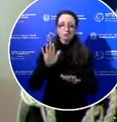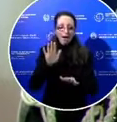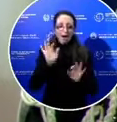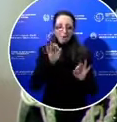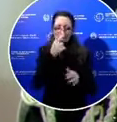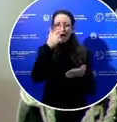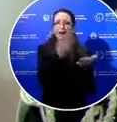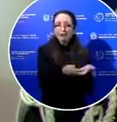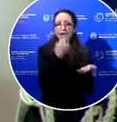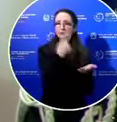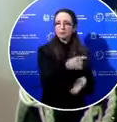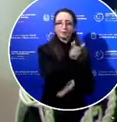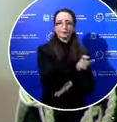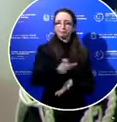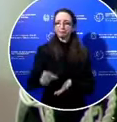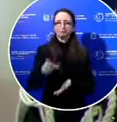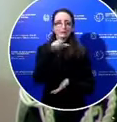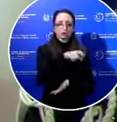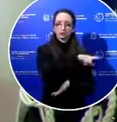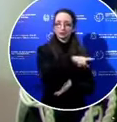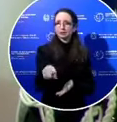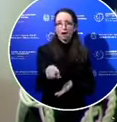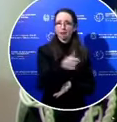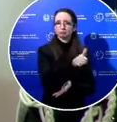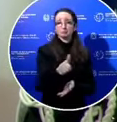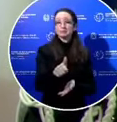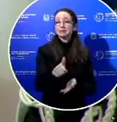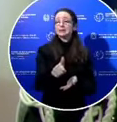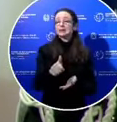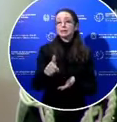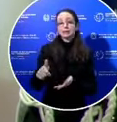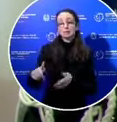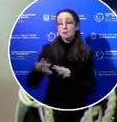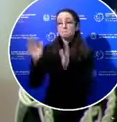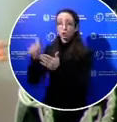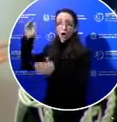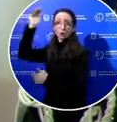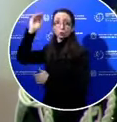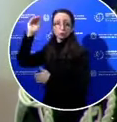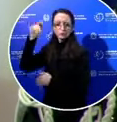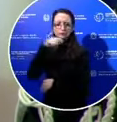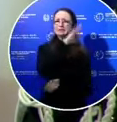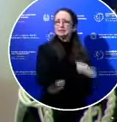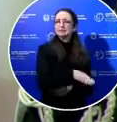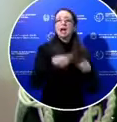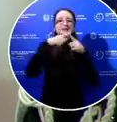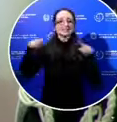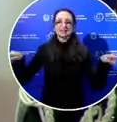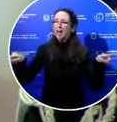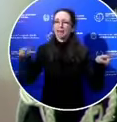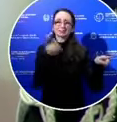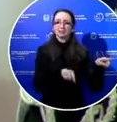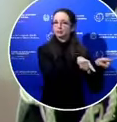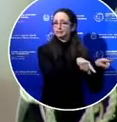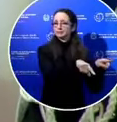dei ragazzi, che sono diverse evidentemente da quelle del mondo degli adulti. Delle comunità mamma-bambino, io ho visto una